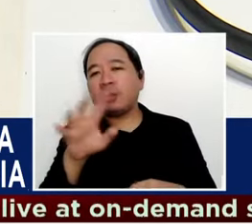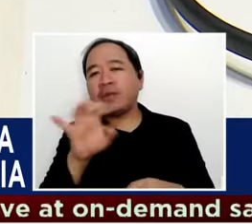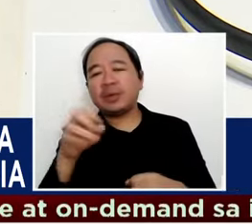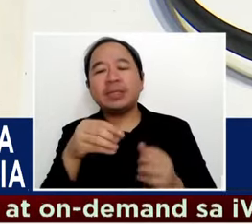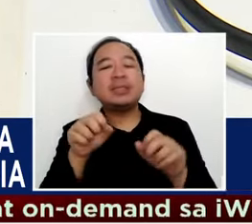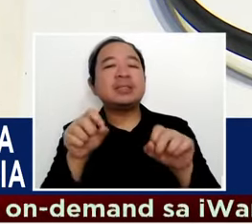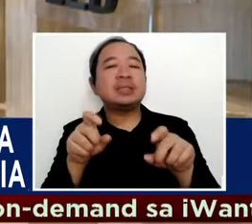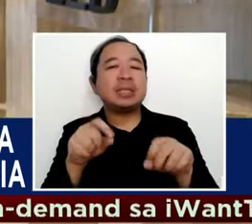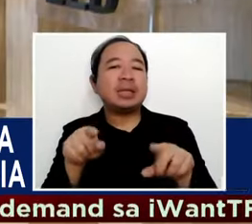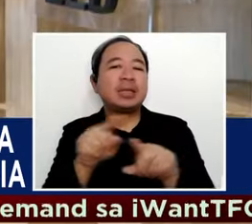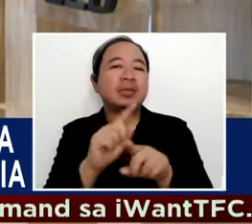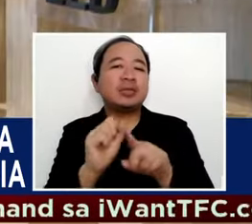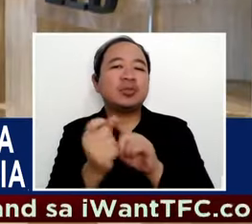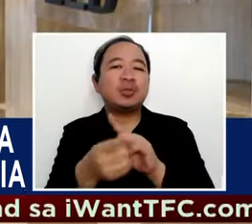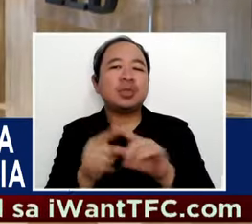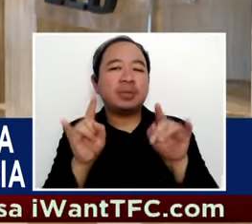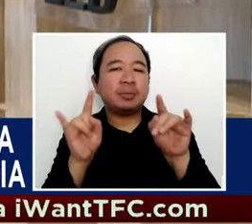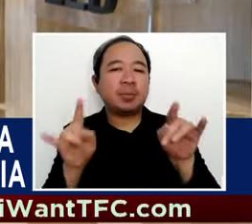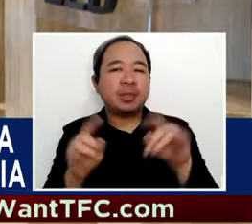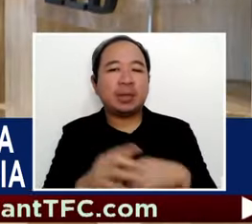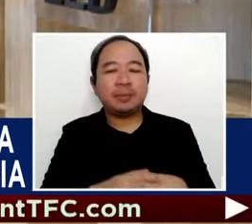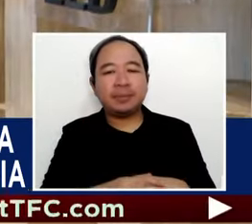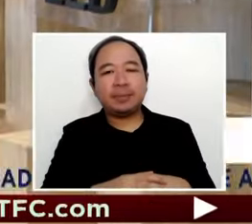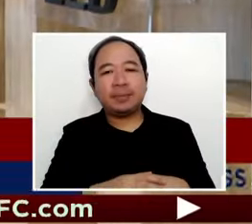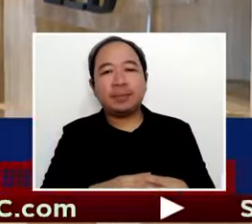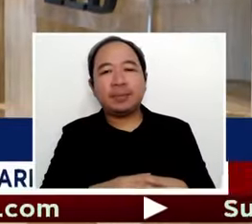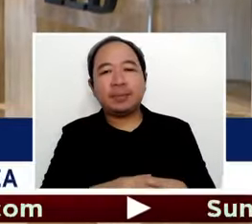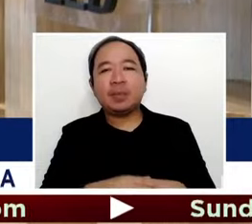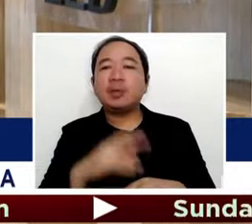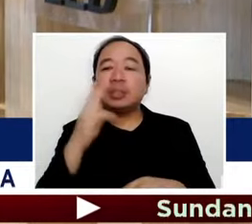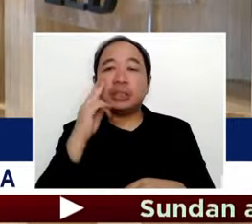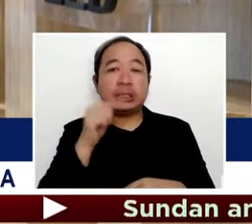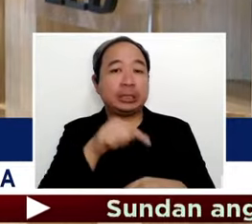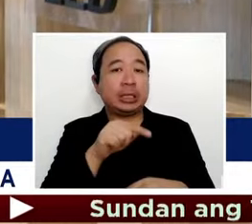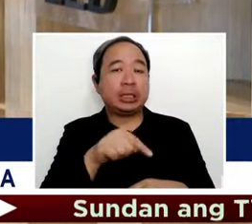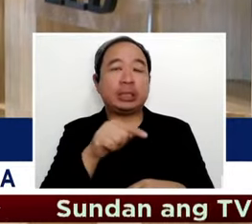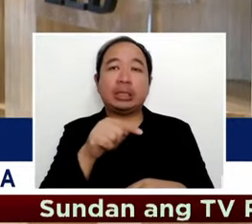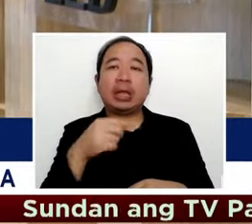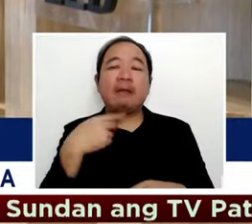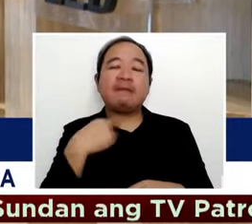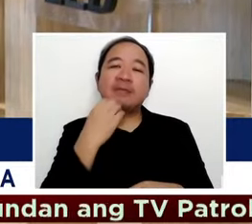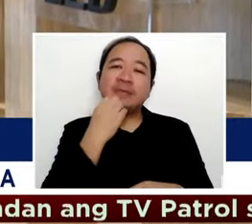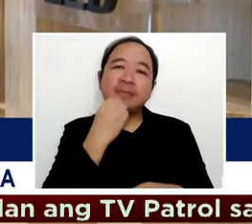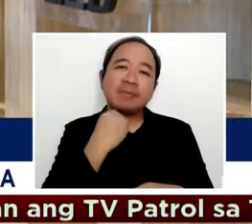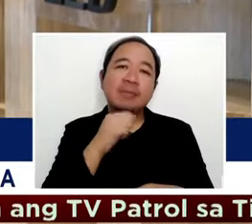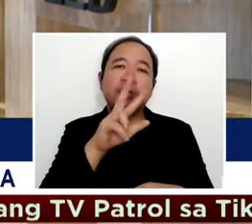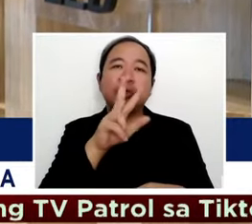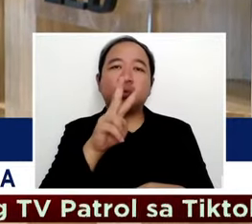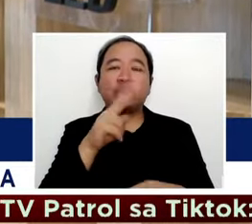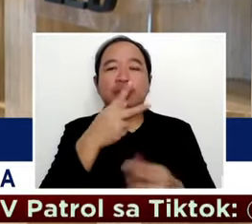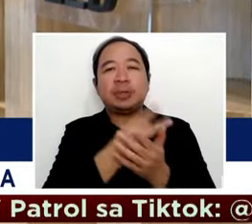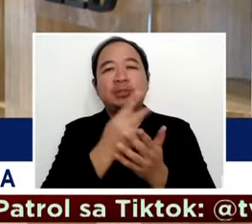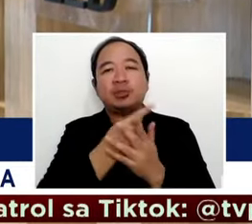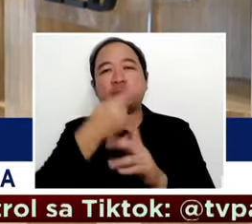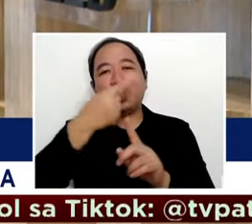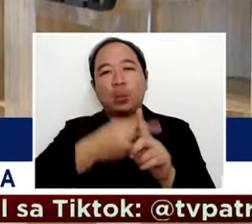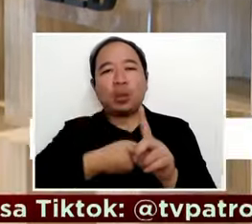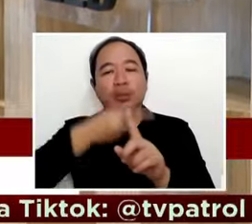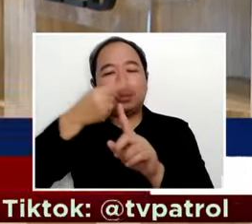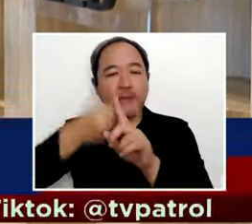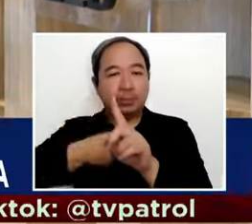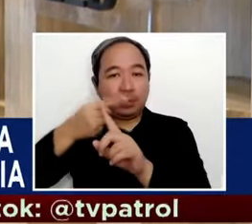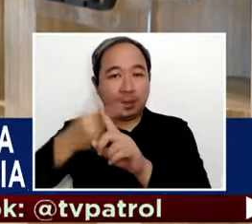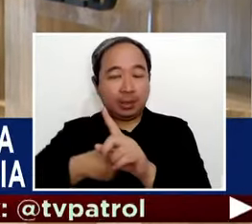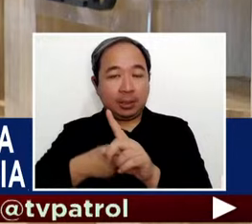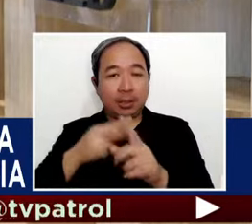sa social media. Lumalabas nga po ay kumukonsumo ito ng about 32 pesos per month. So, hindi na